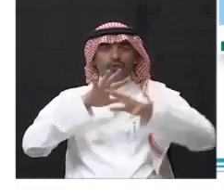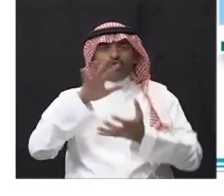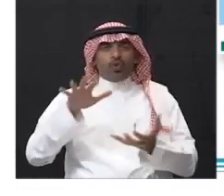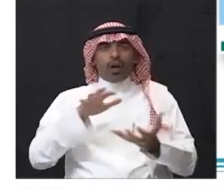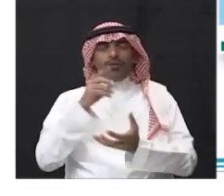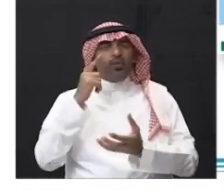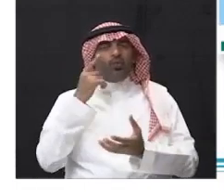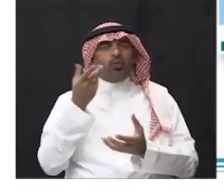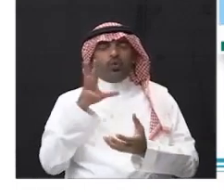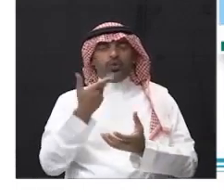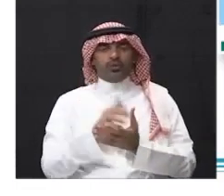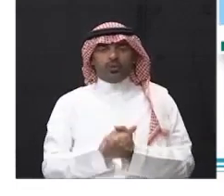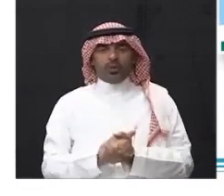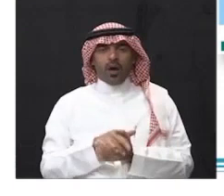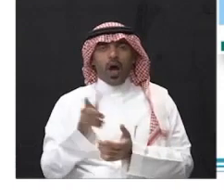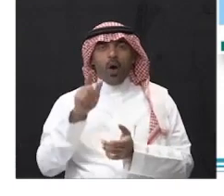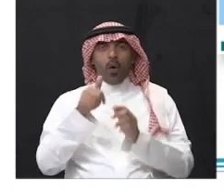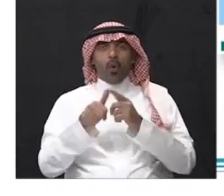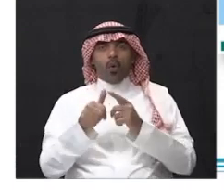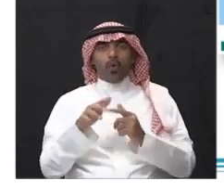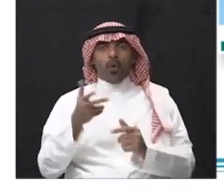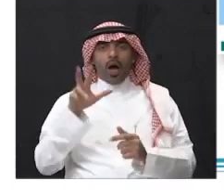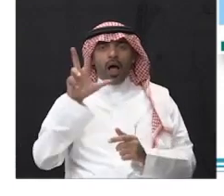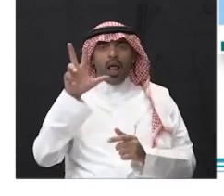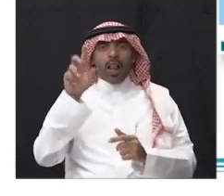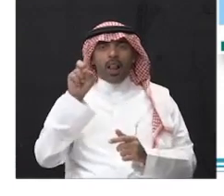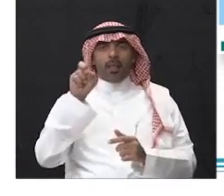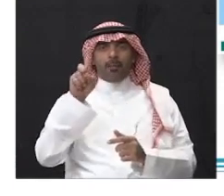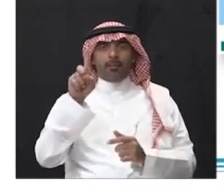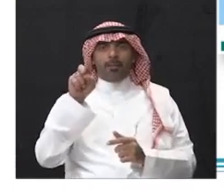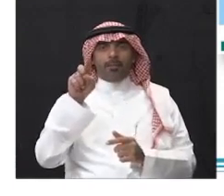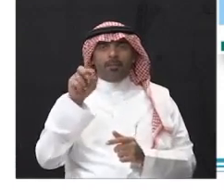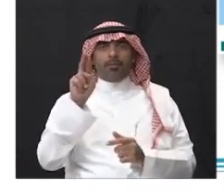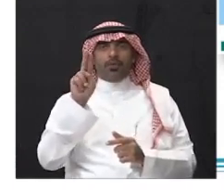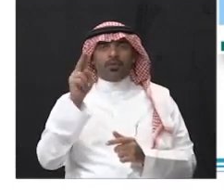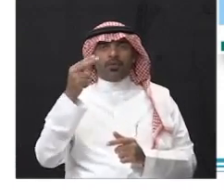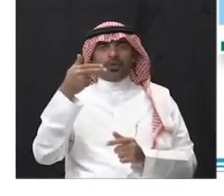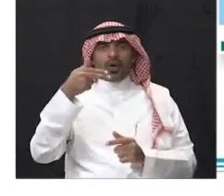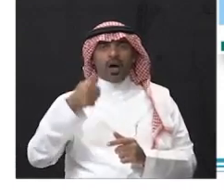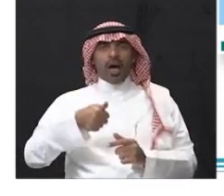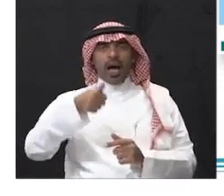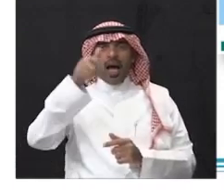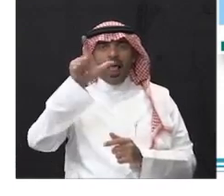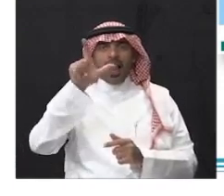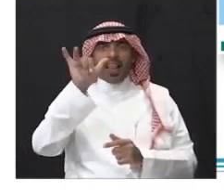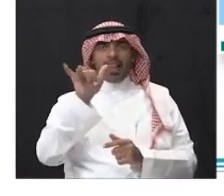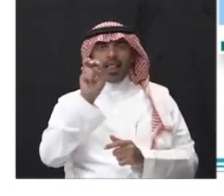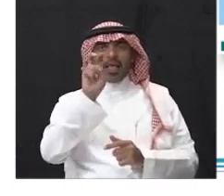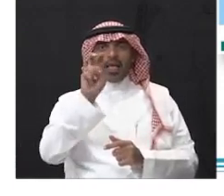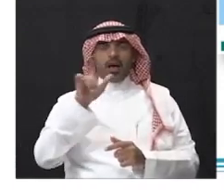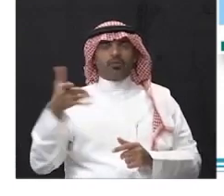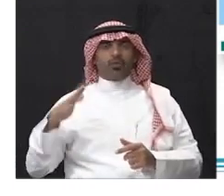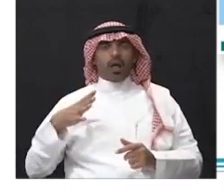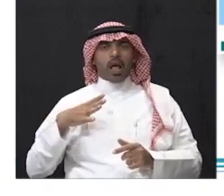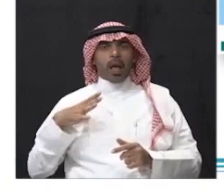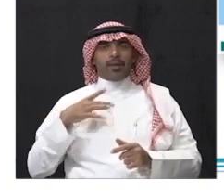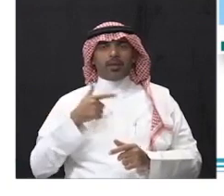الجغرافية البرتغالية: اكتشاف طريق رأس الرجاء الصالح الأمير هنري الملاح